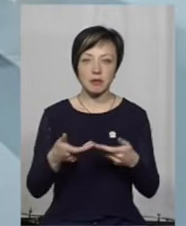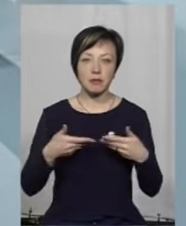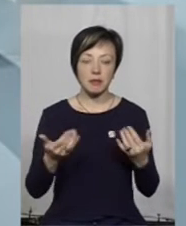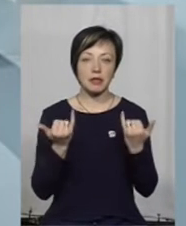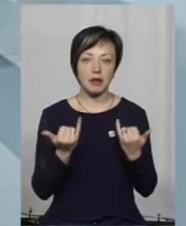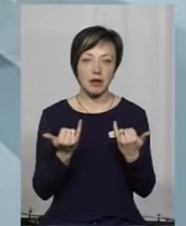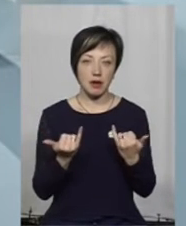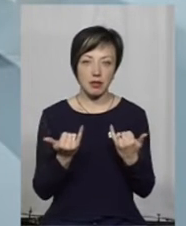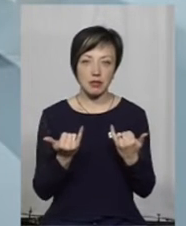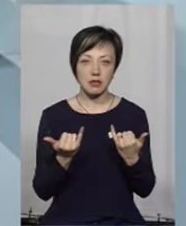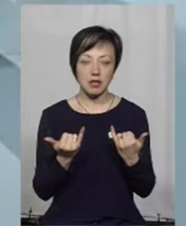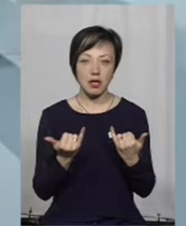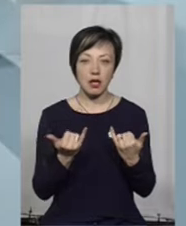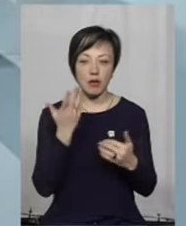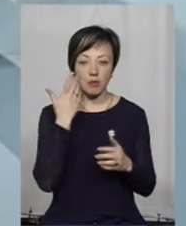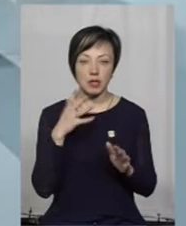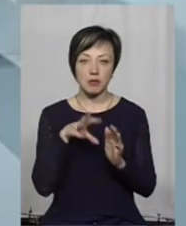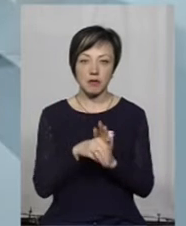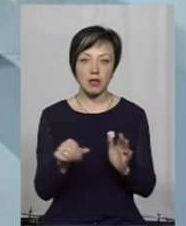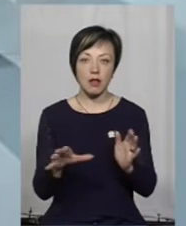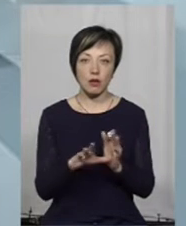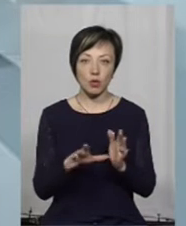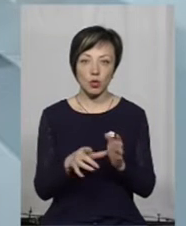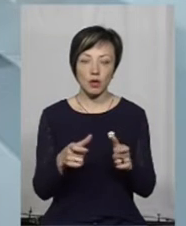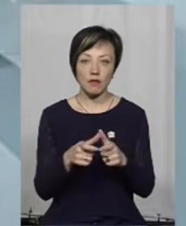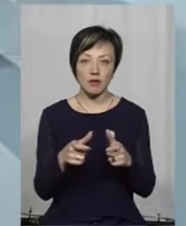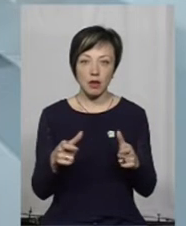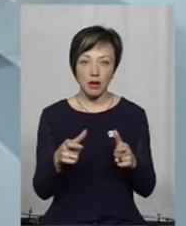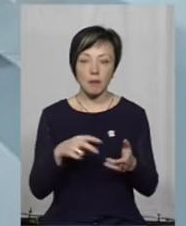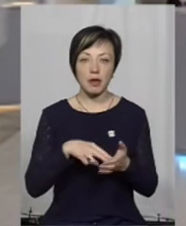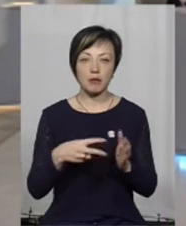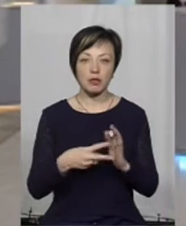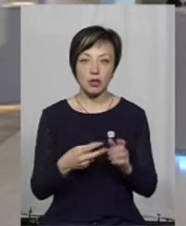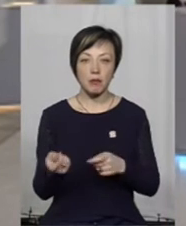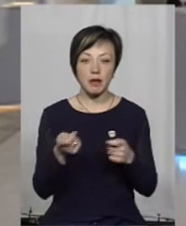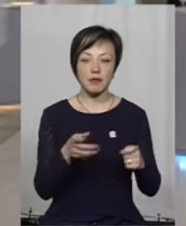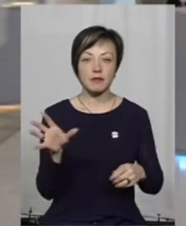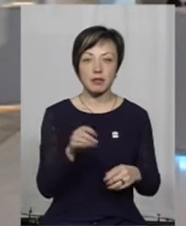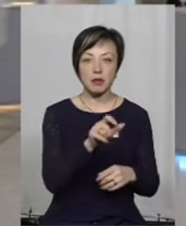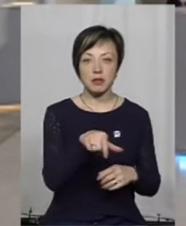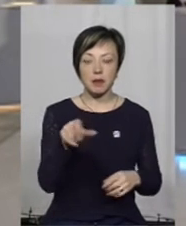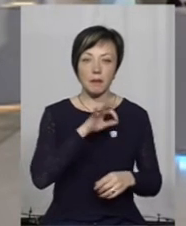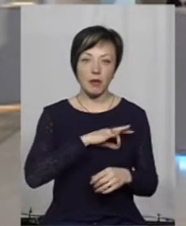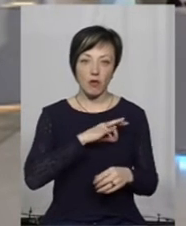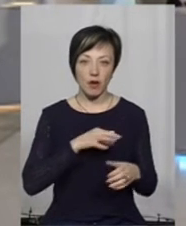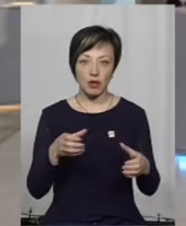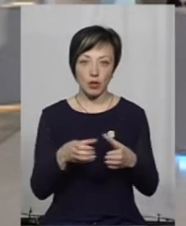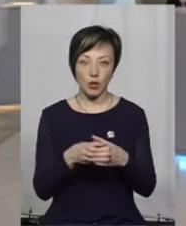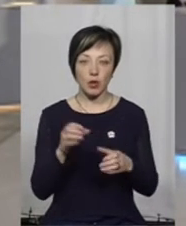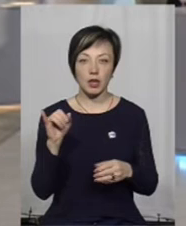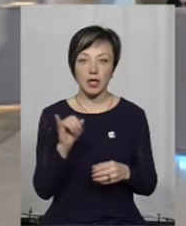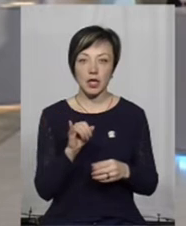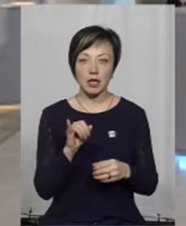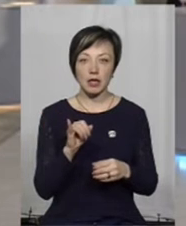наразі при запровадженні електронного квитка ми передбачаємо перевезення всіх пасажирів пільгових категорій.